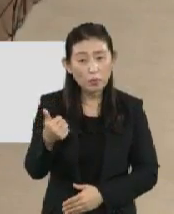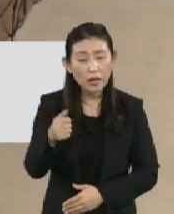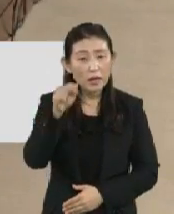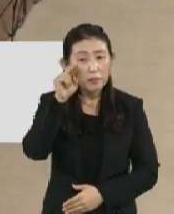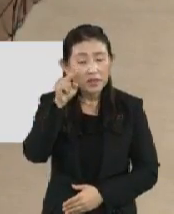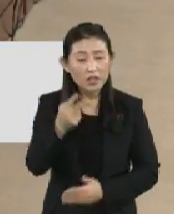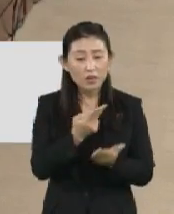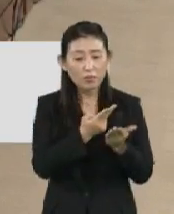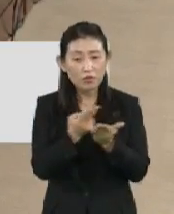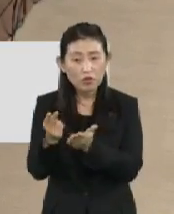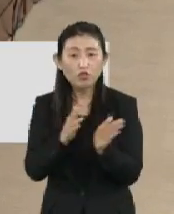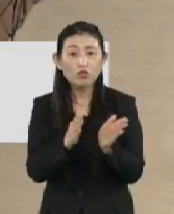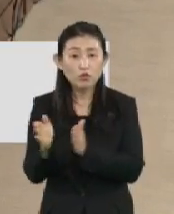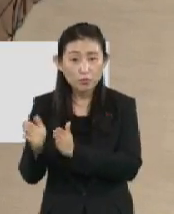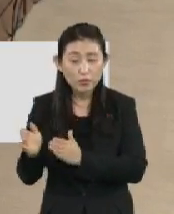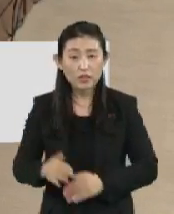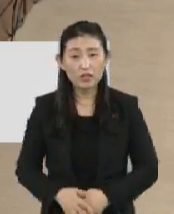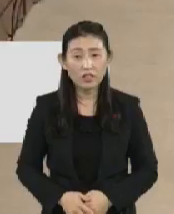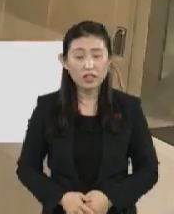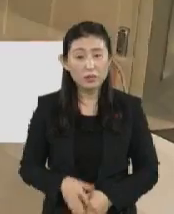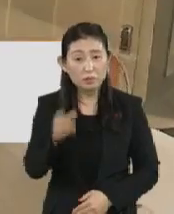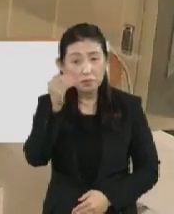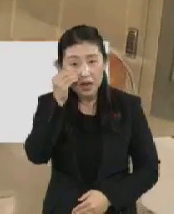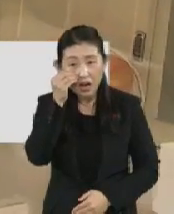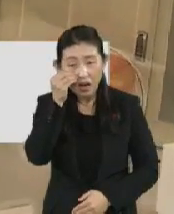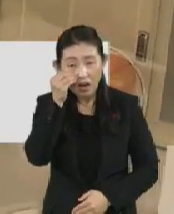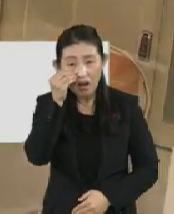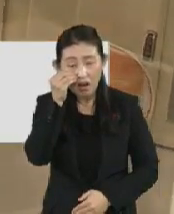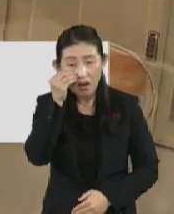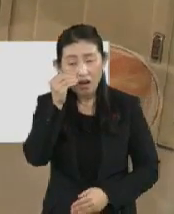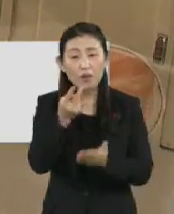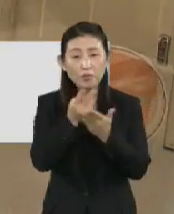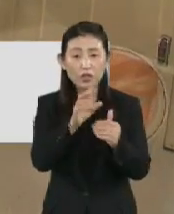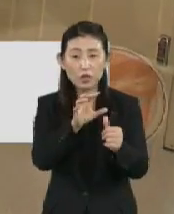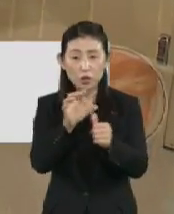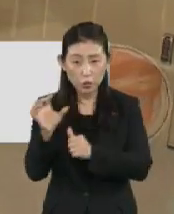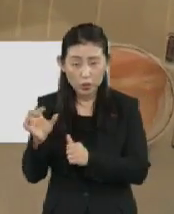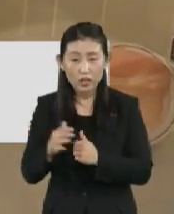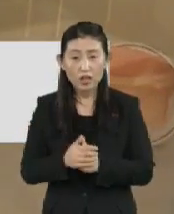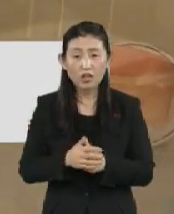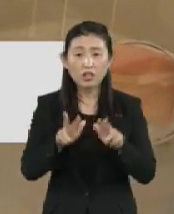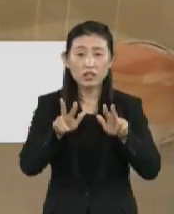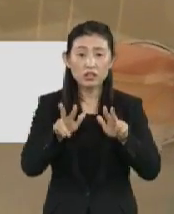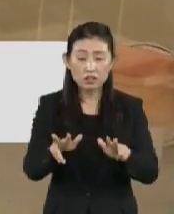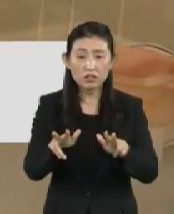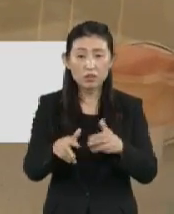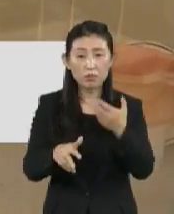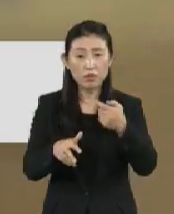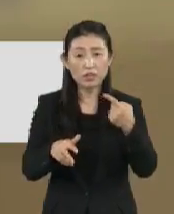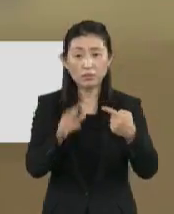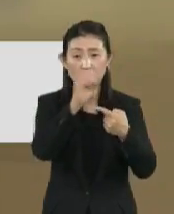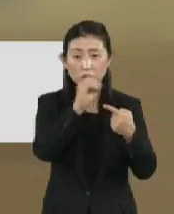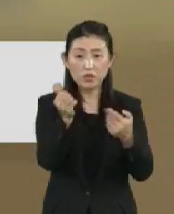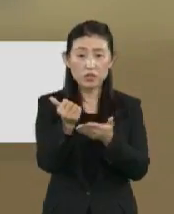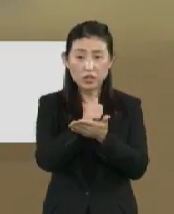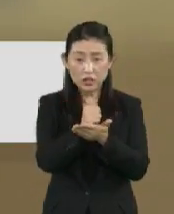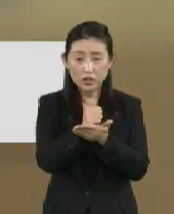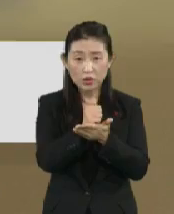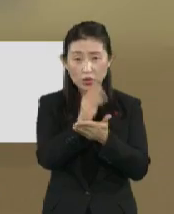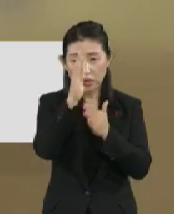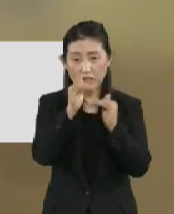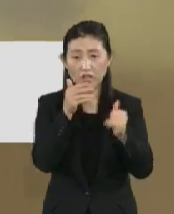예배 병상을 추가 확보하고 미활용 병상을 가동해 현재 가동률이 82.1% 인위